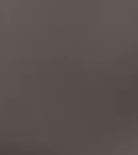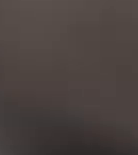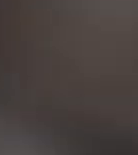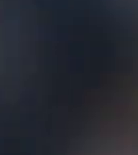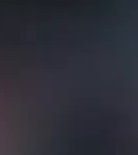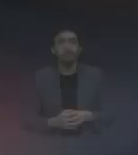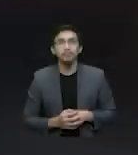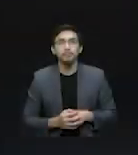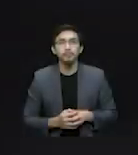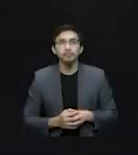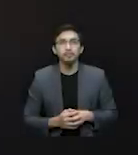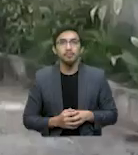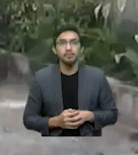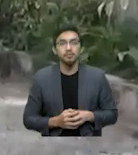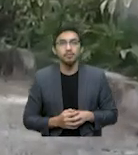muter Anyar